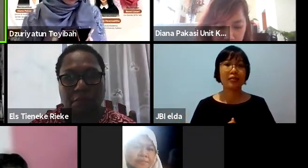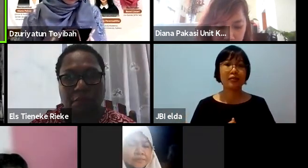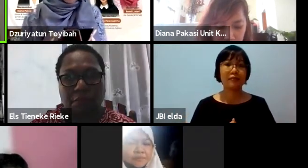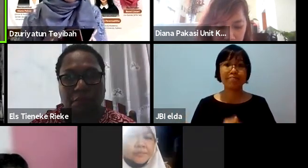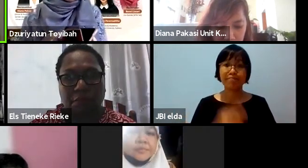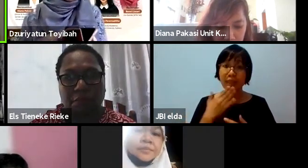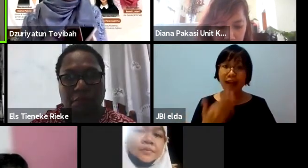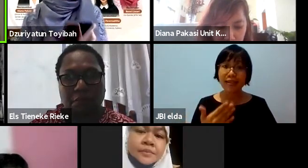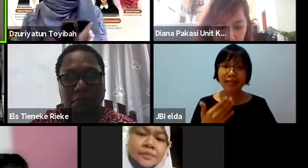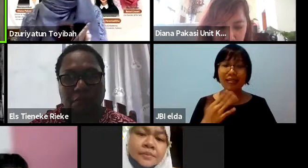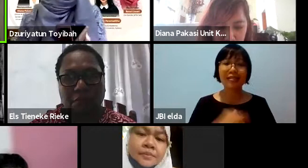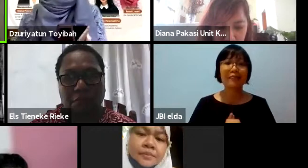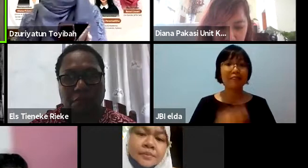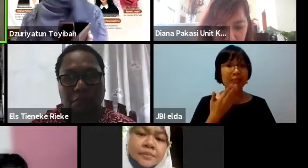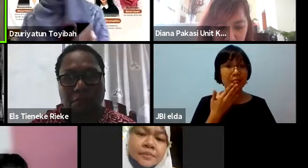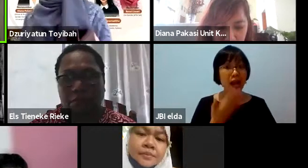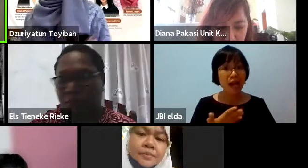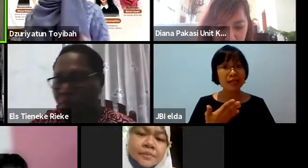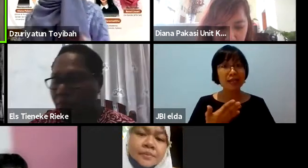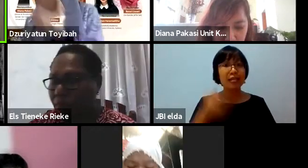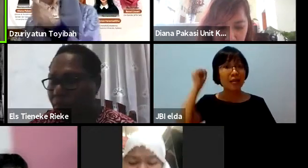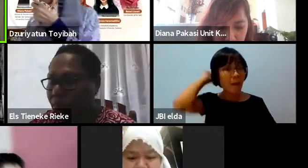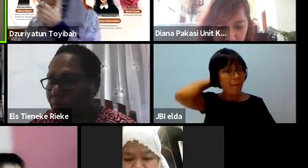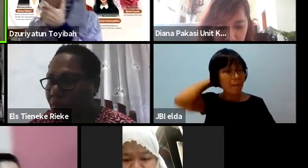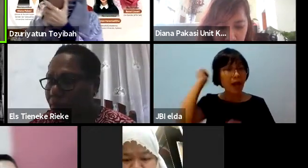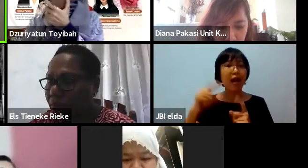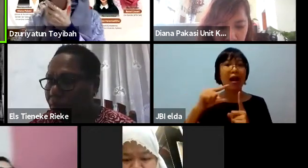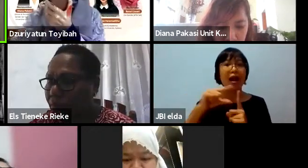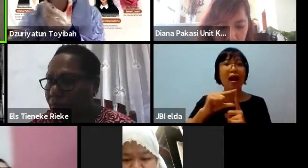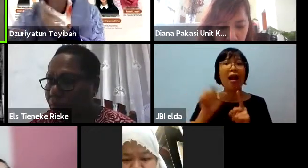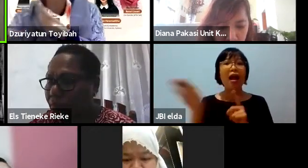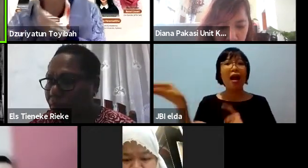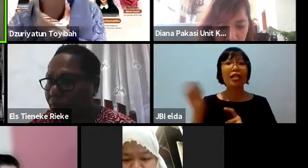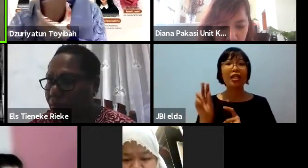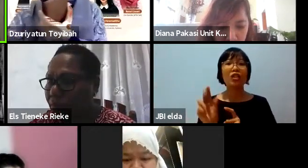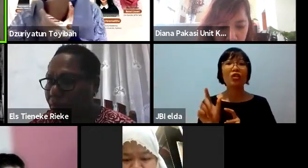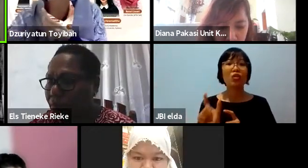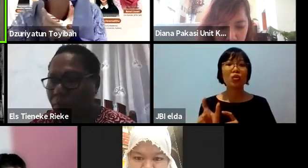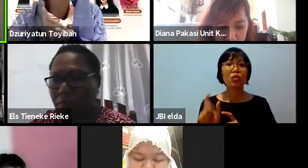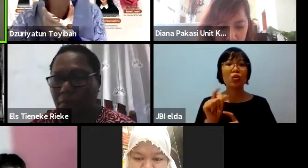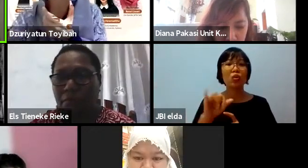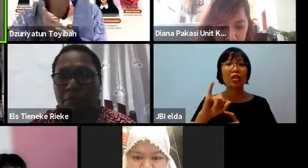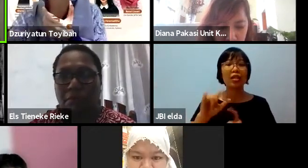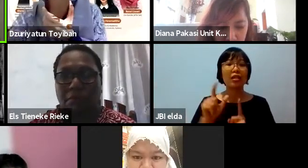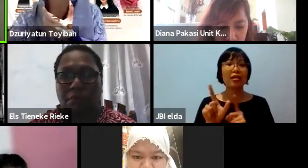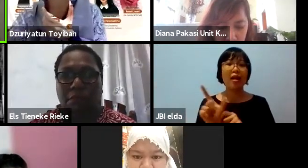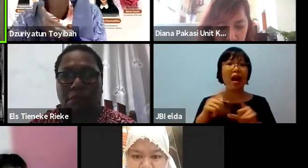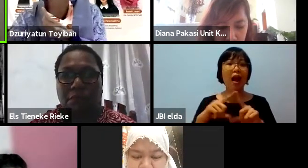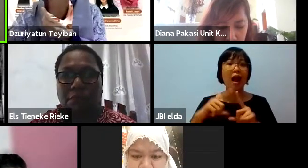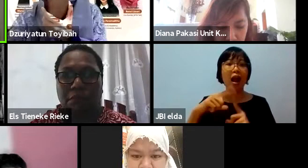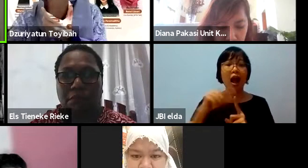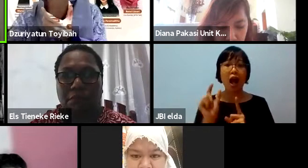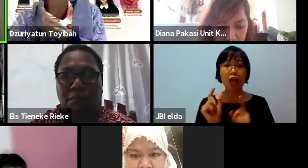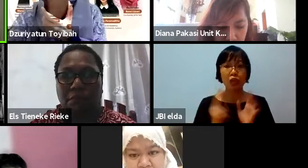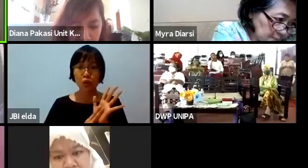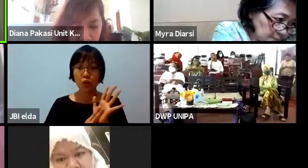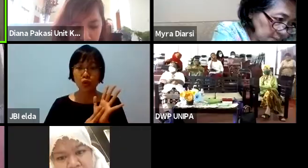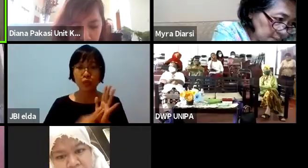Baik, Mbak Iba, terima kasih. Selanjutnya saya akan ke Mbak Intan. Silakan mengadres pertanyaan tadi sekaligus closing statement,